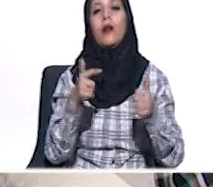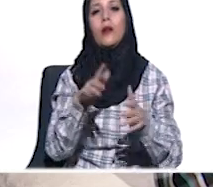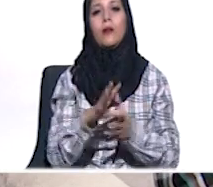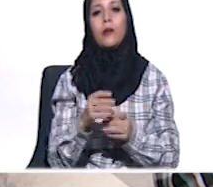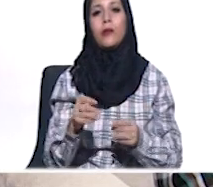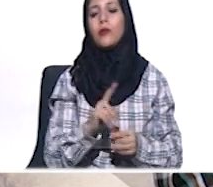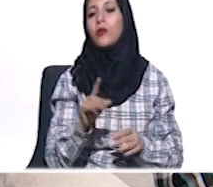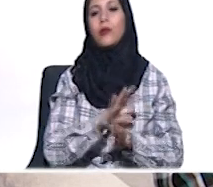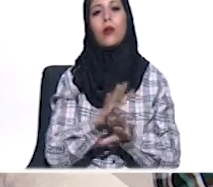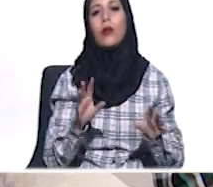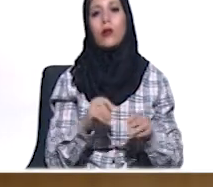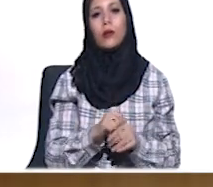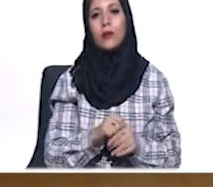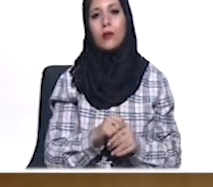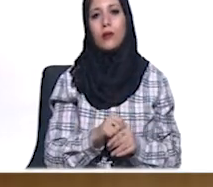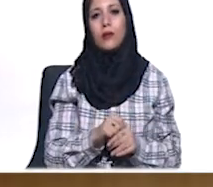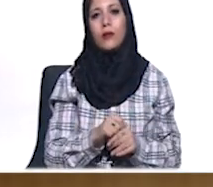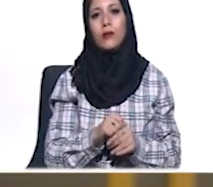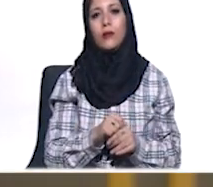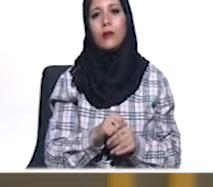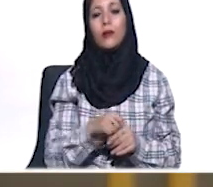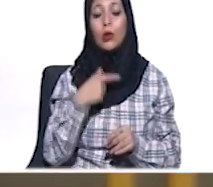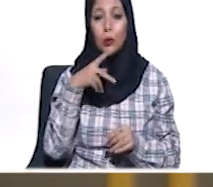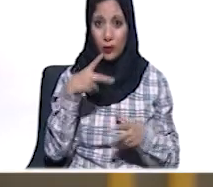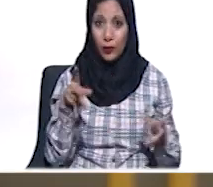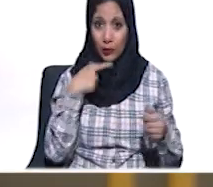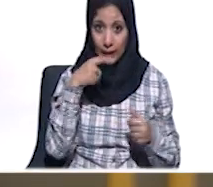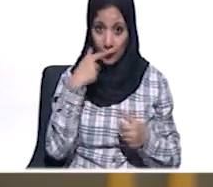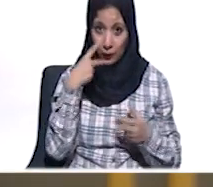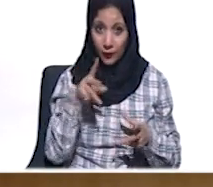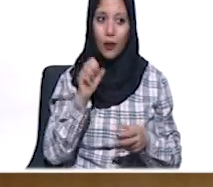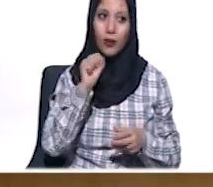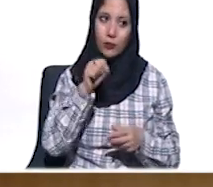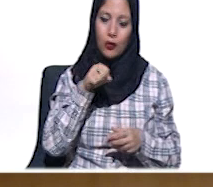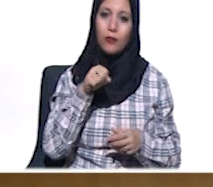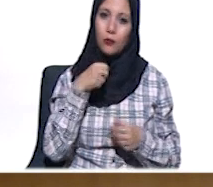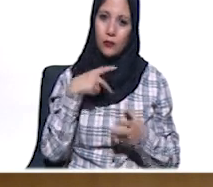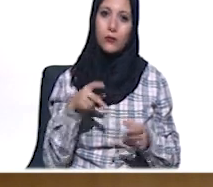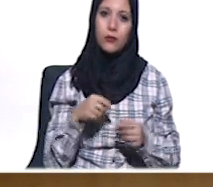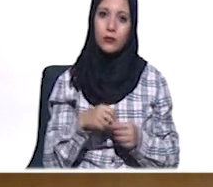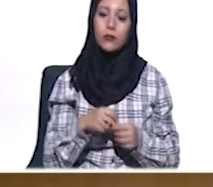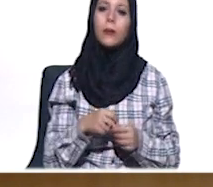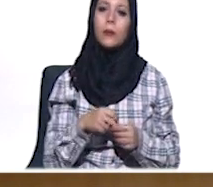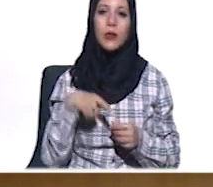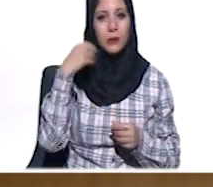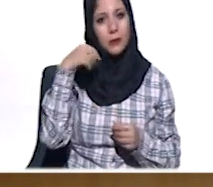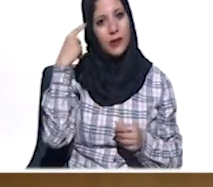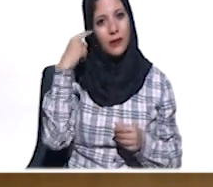شرفت بلقائك. موافق على الرأي ده؟ اه طبعا. طب فكرة بقى